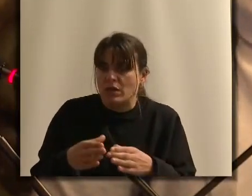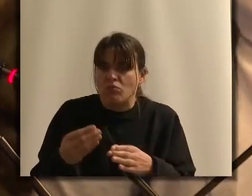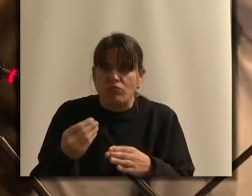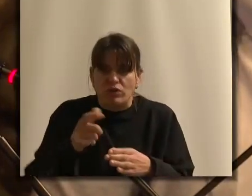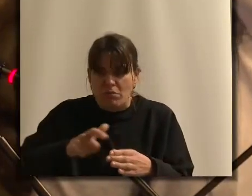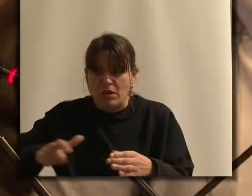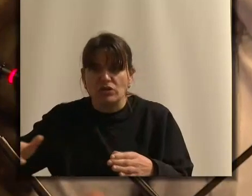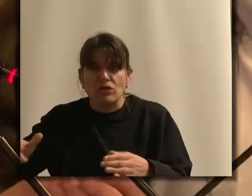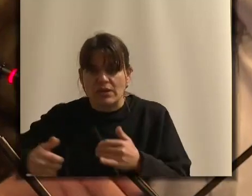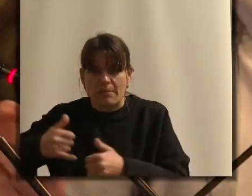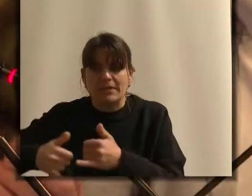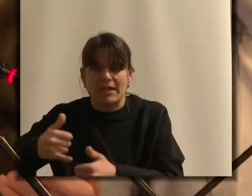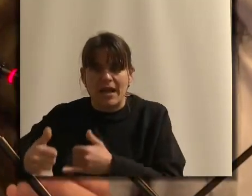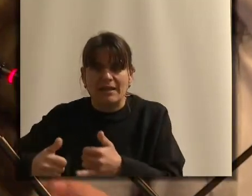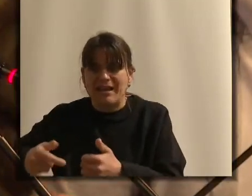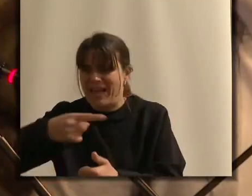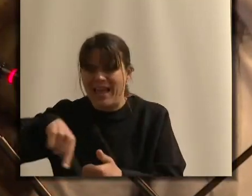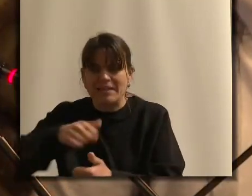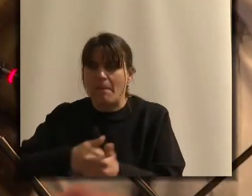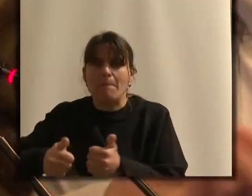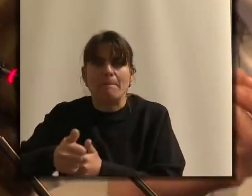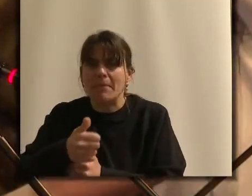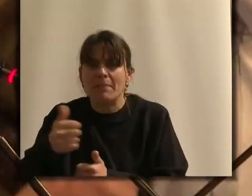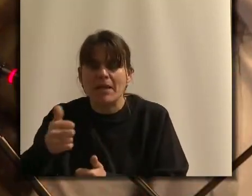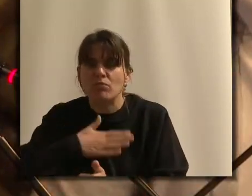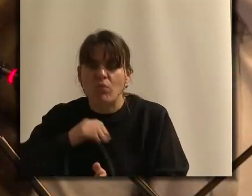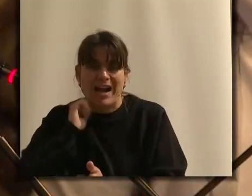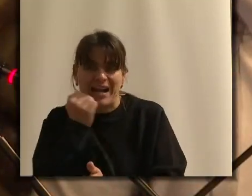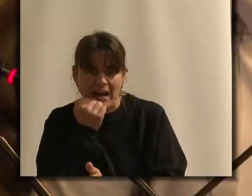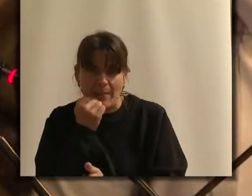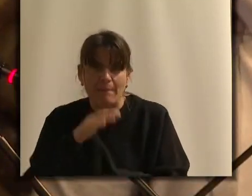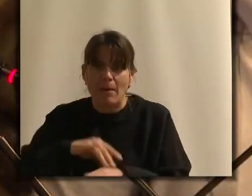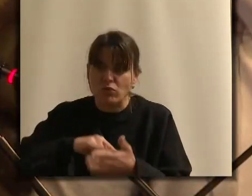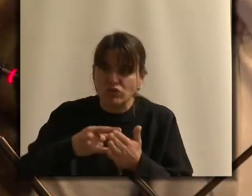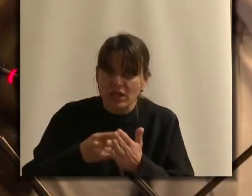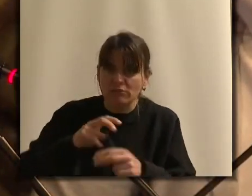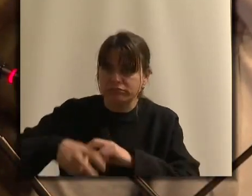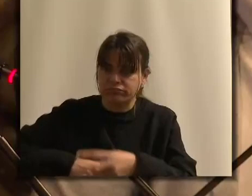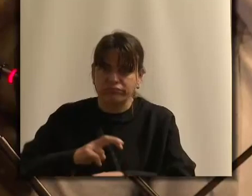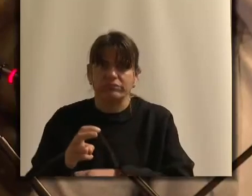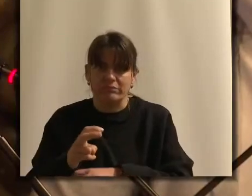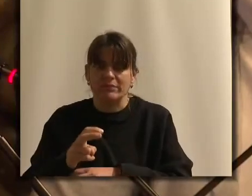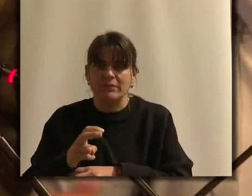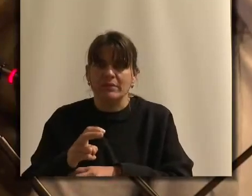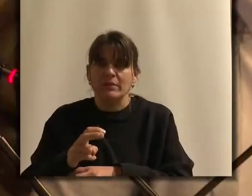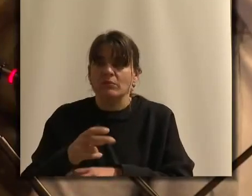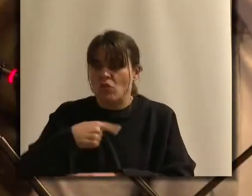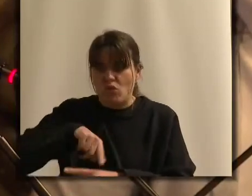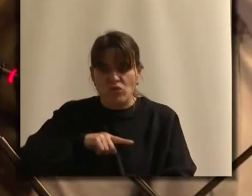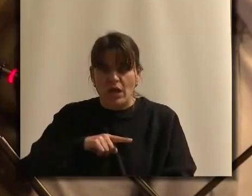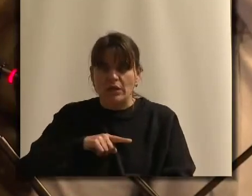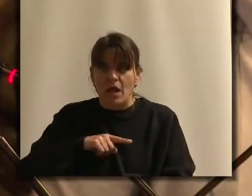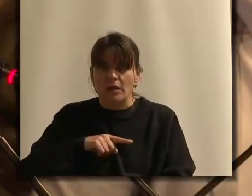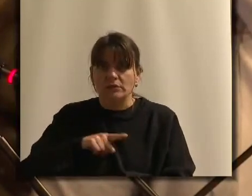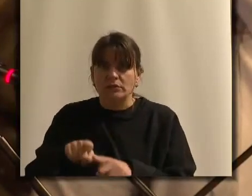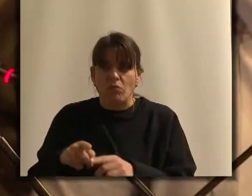de la bicicleta, són els primers que reclamen una revisió profunda d'aquest projecte i plantejar-lo pels camins existents. Per tant, nosaltres ens n'hem preocupat,